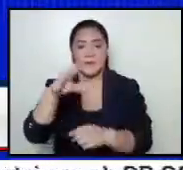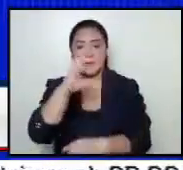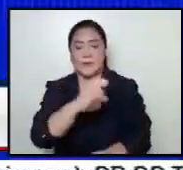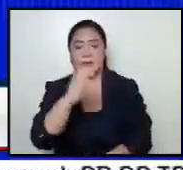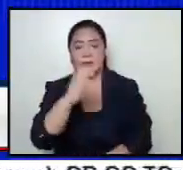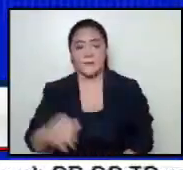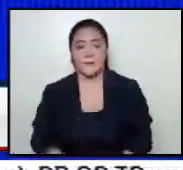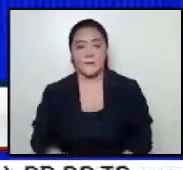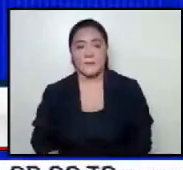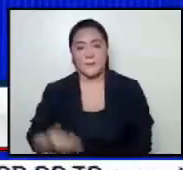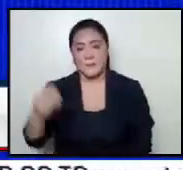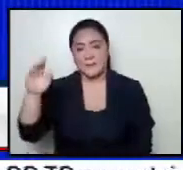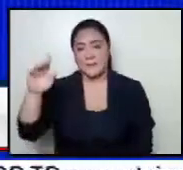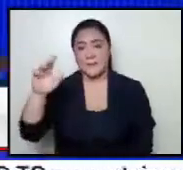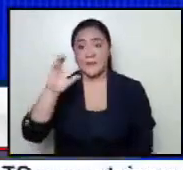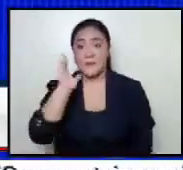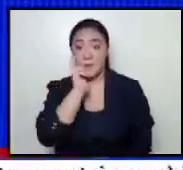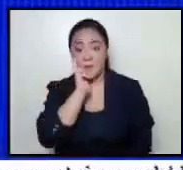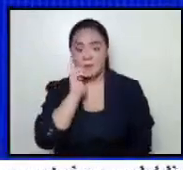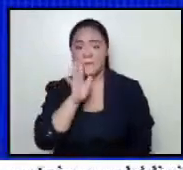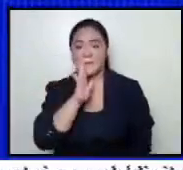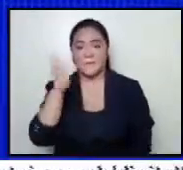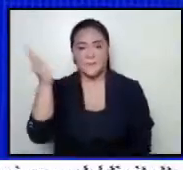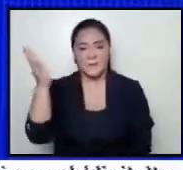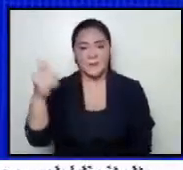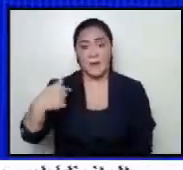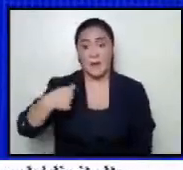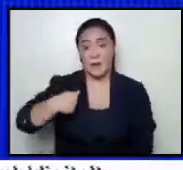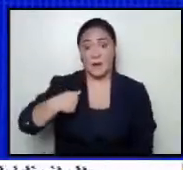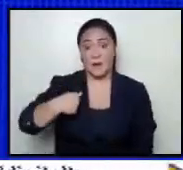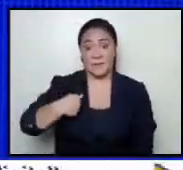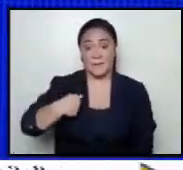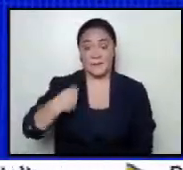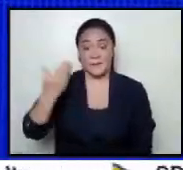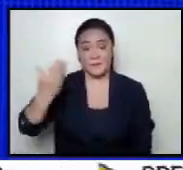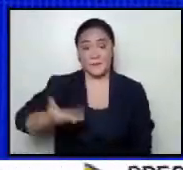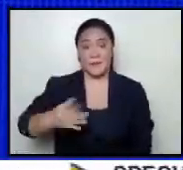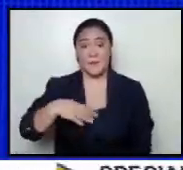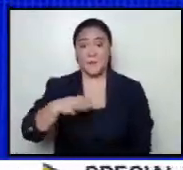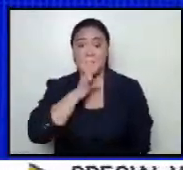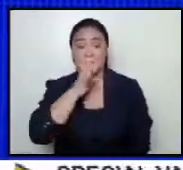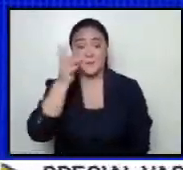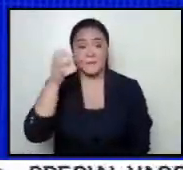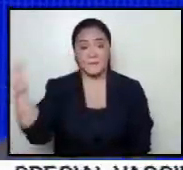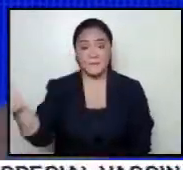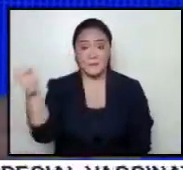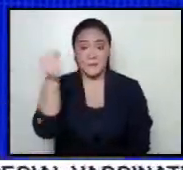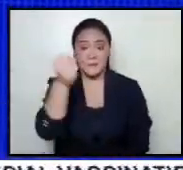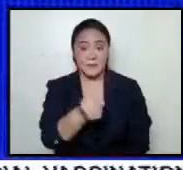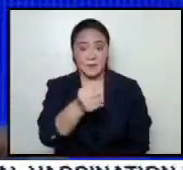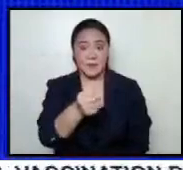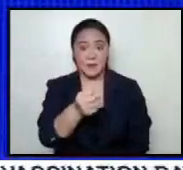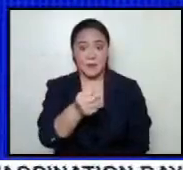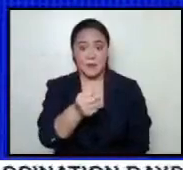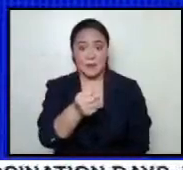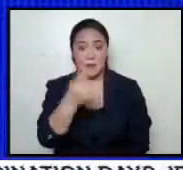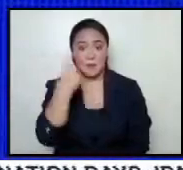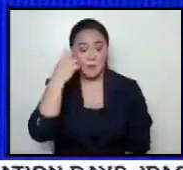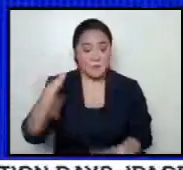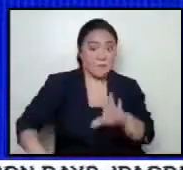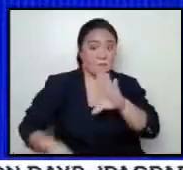yung nagsasabi. Hindi ako makukuha ng kandidato na corrupt o kandidato na